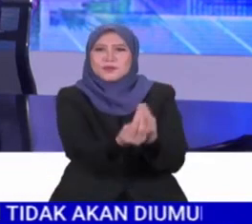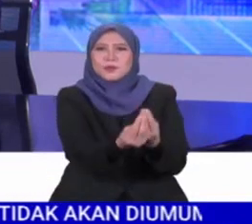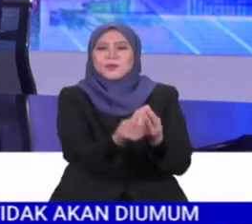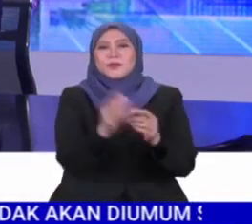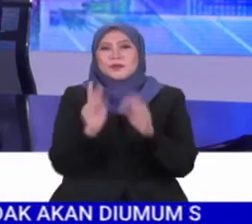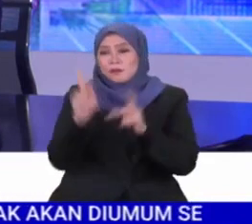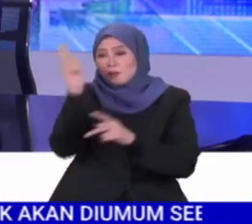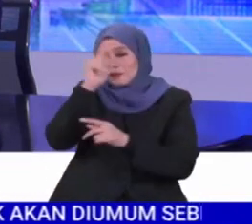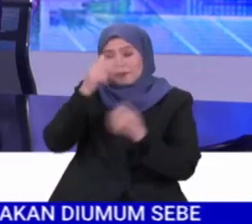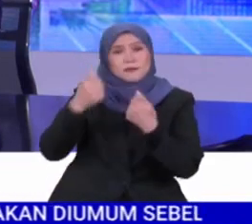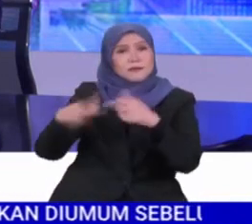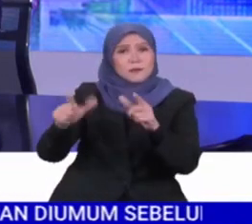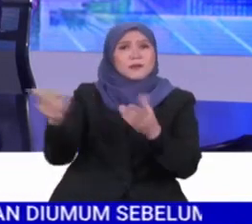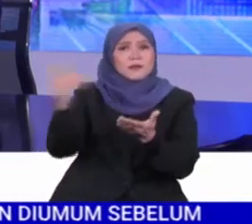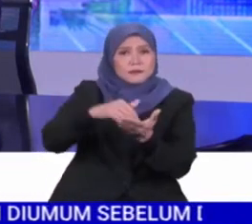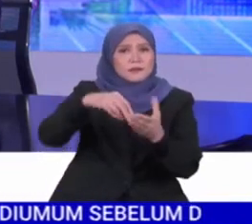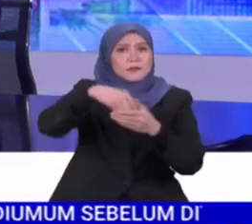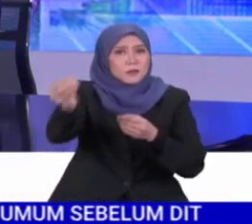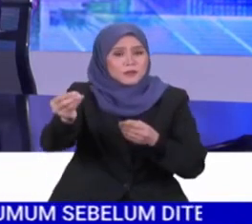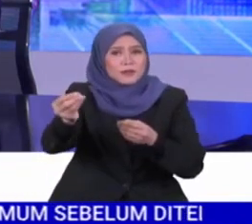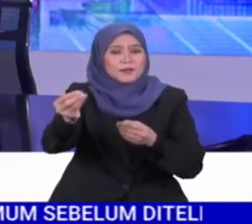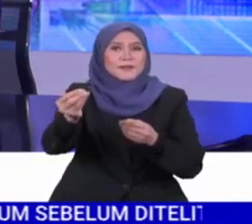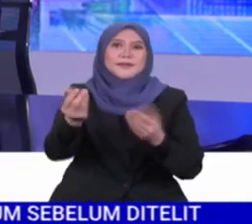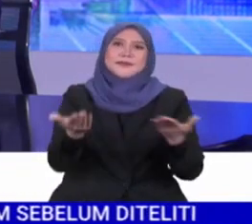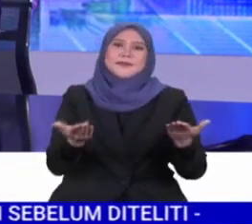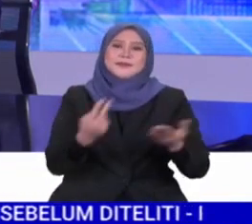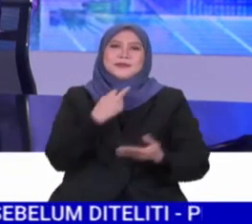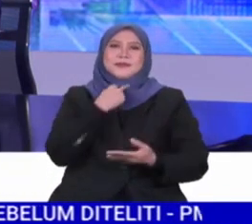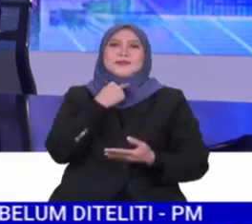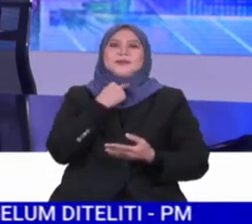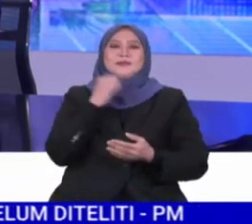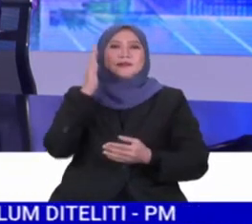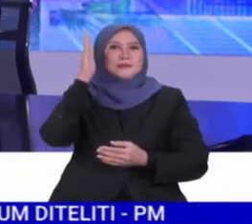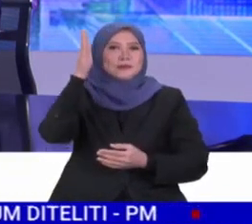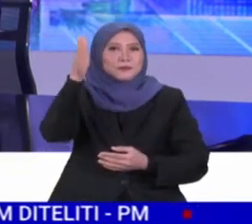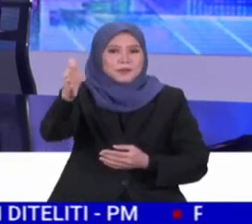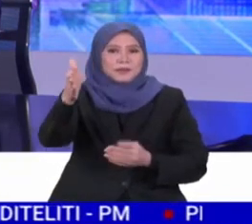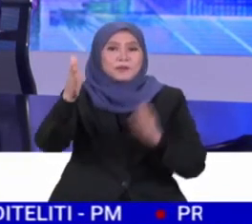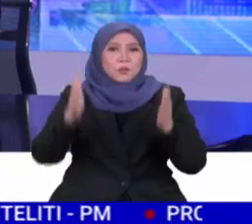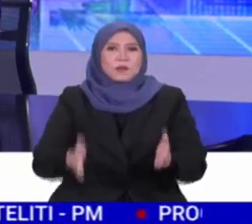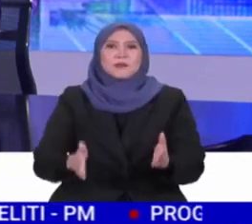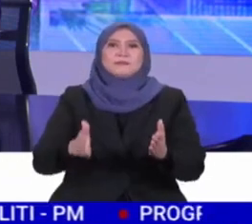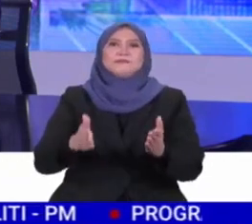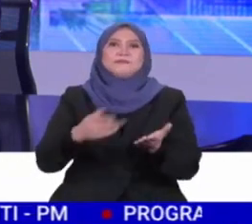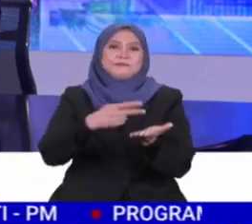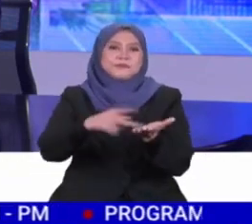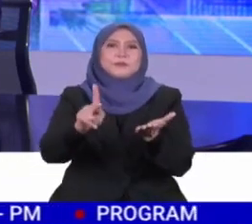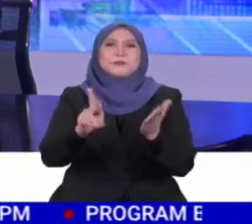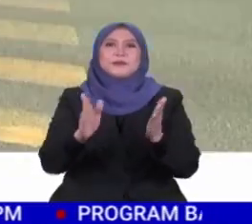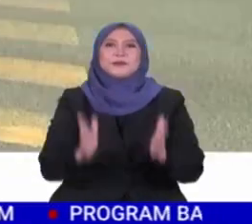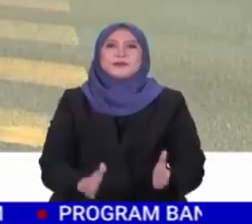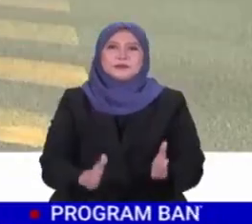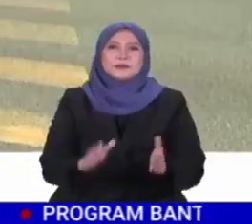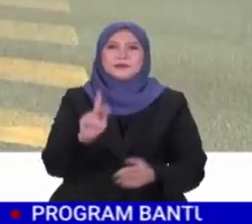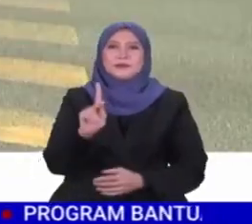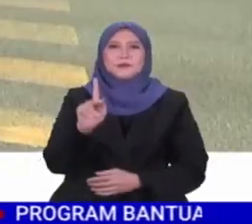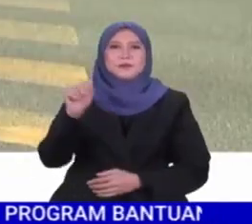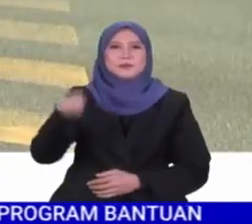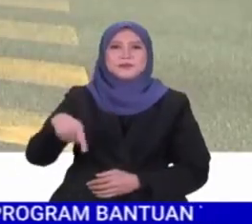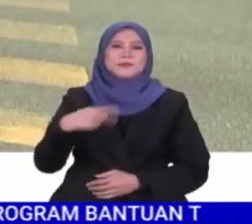kerajaan membenarkan pengeluaran sekali lagi, ia akan memberikan kesan kepada masa depan pencarum itu sendiri.